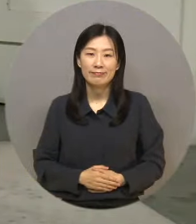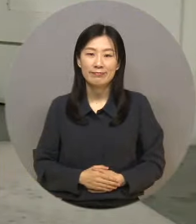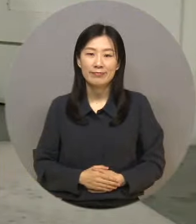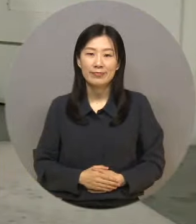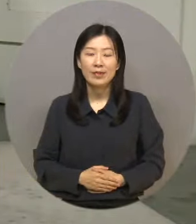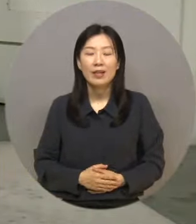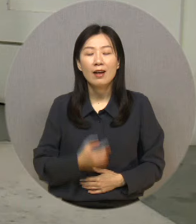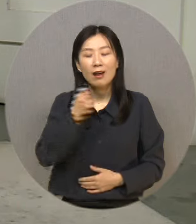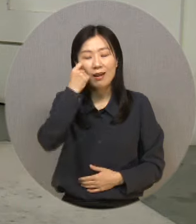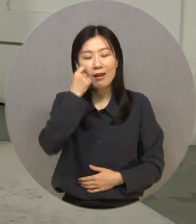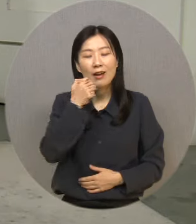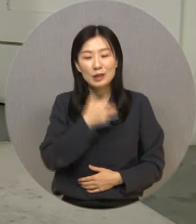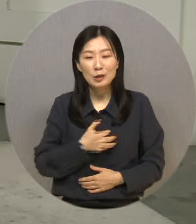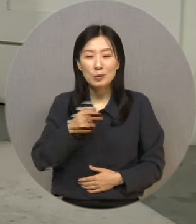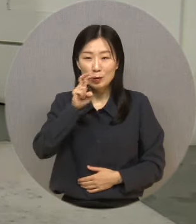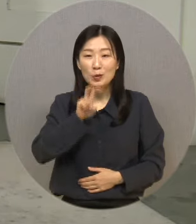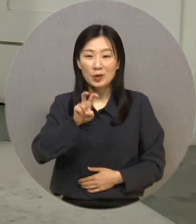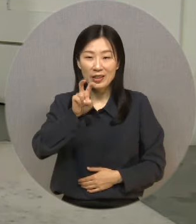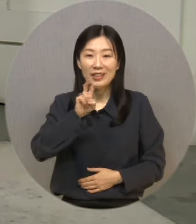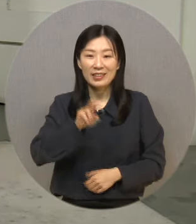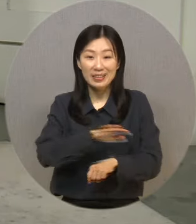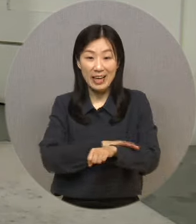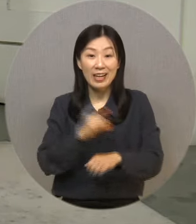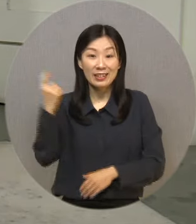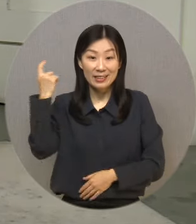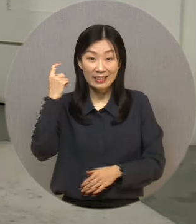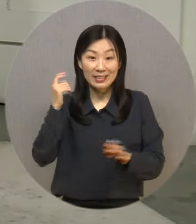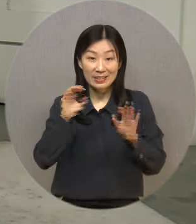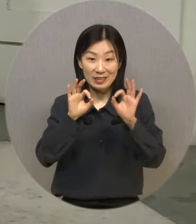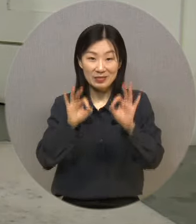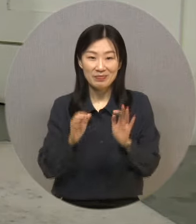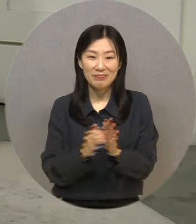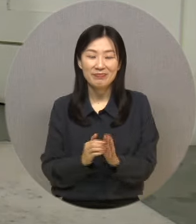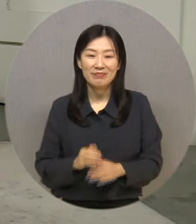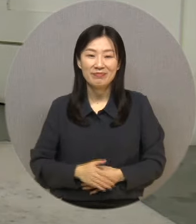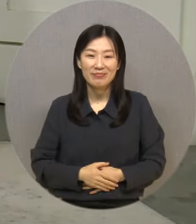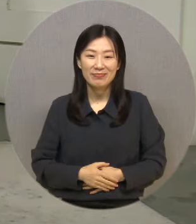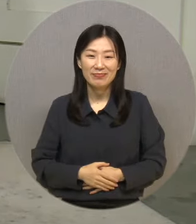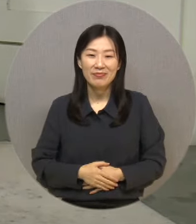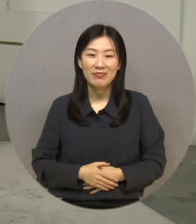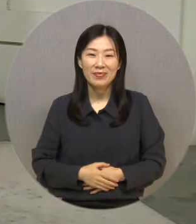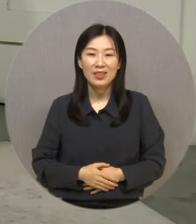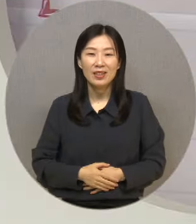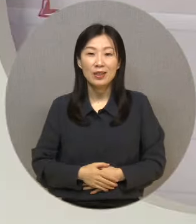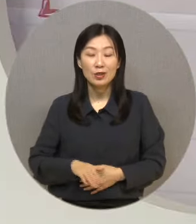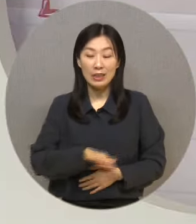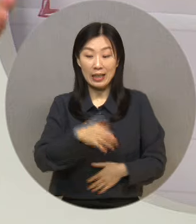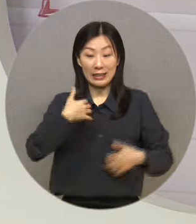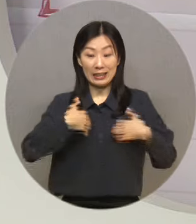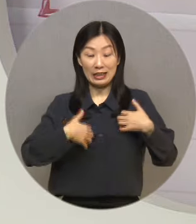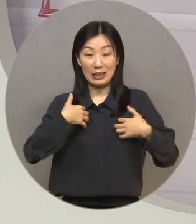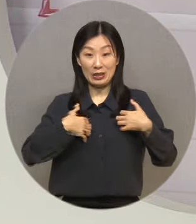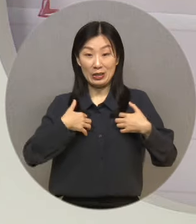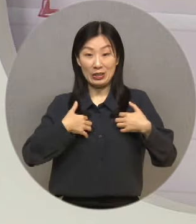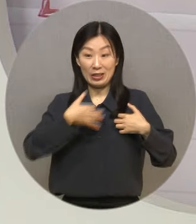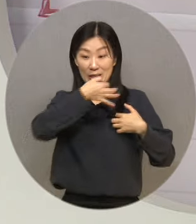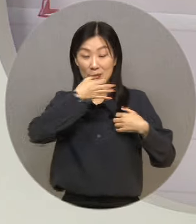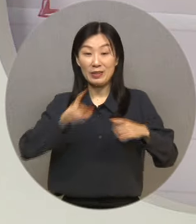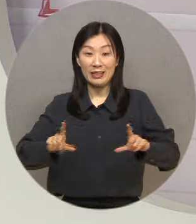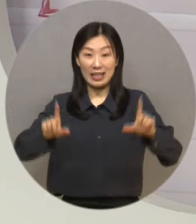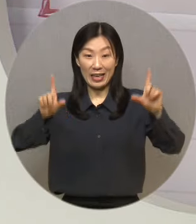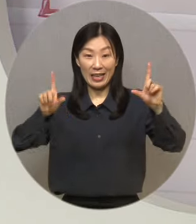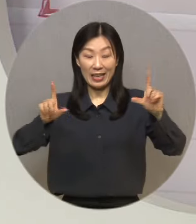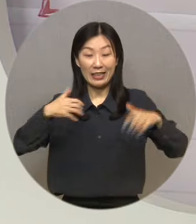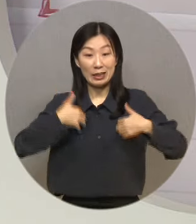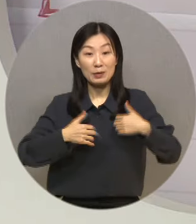애절하게 아주 잘 들었습니다. 예, 우리가 이제 즐겁고 기쁜 거 이런 날, 네. 막 유쾌하고 이런 노래도 또